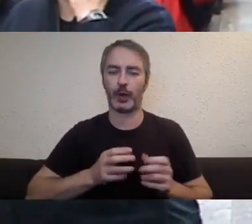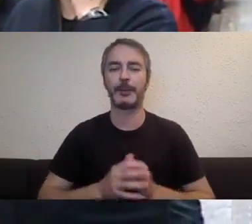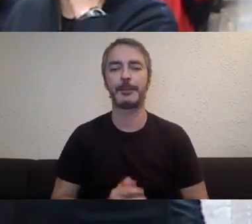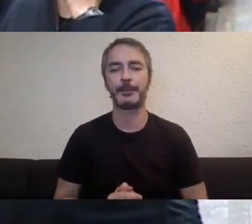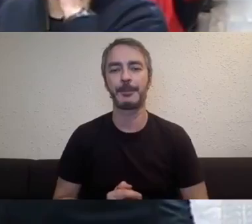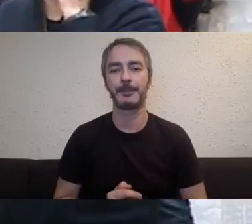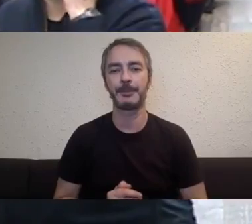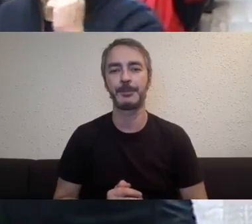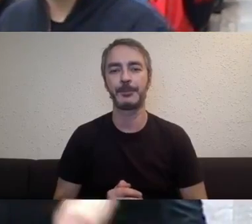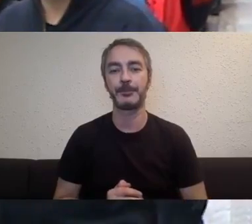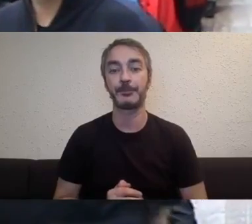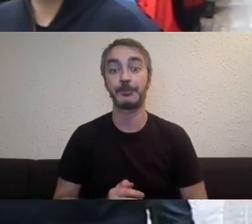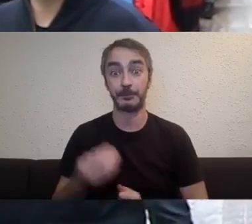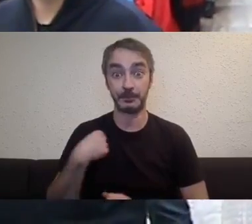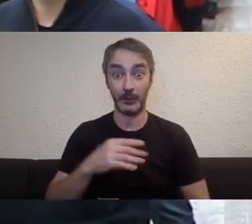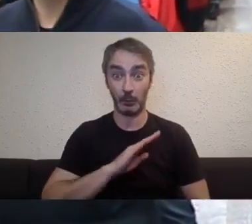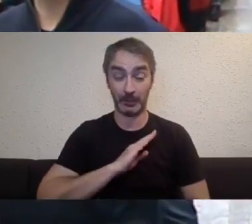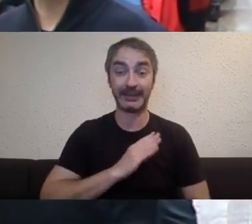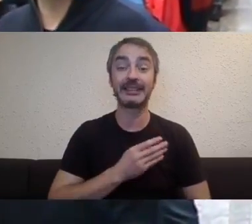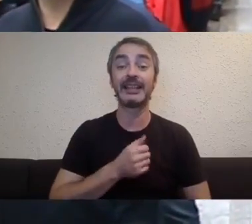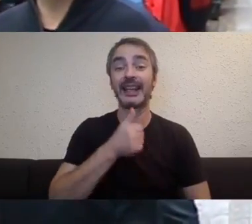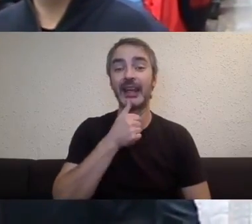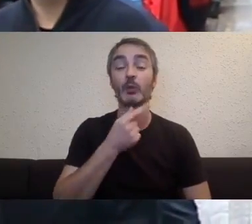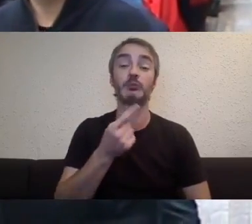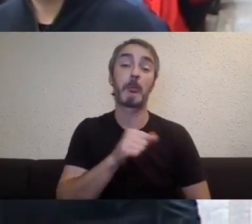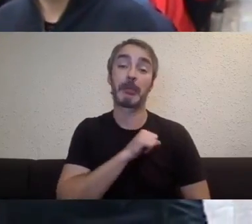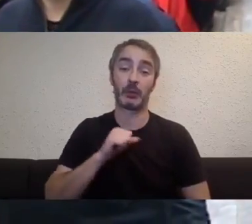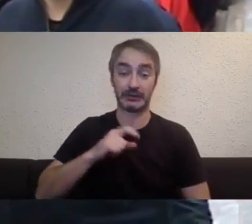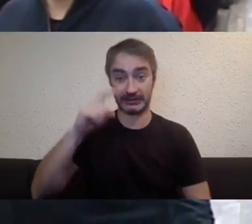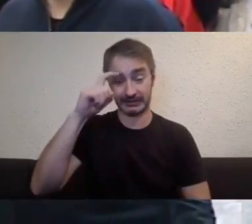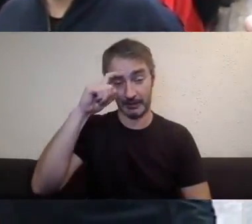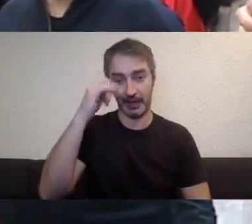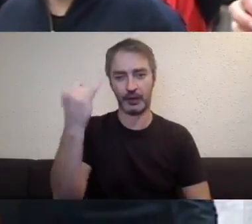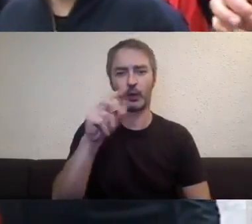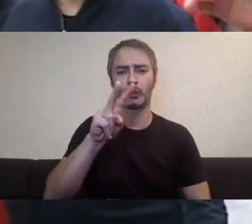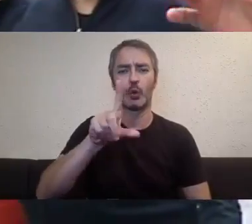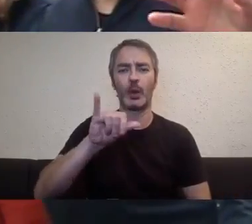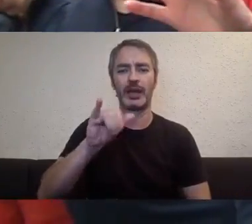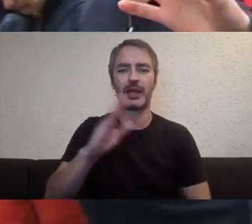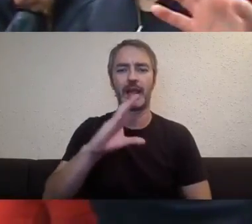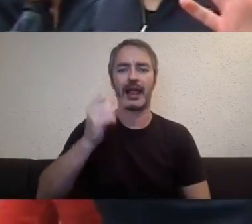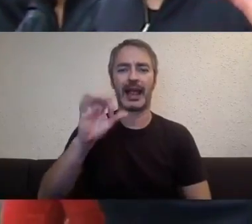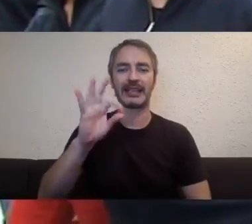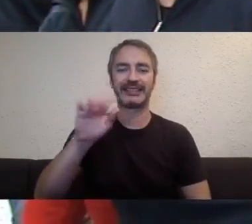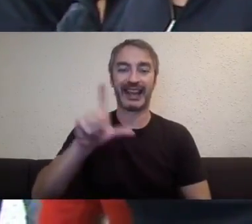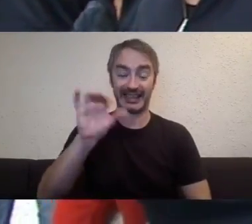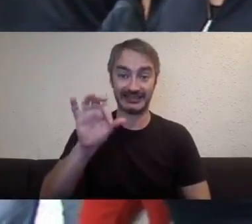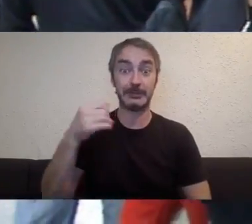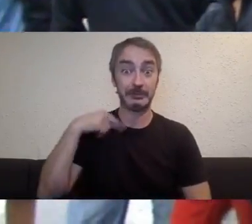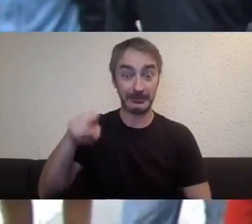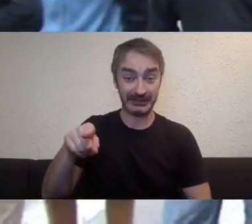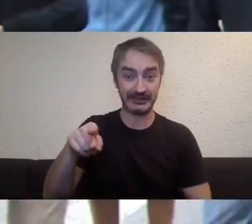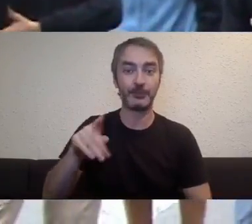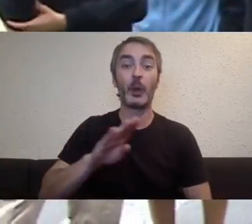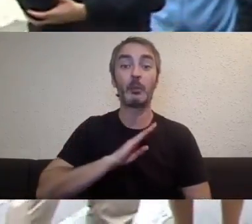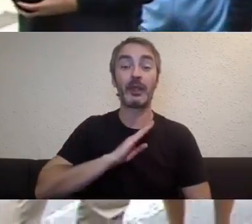La propietat en aquell moment era d'un particular, del Juli Castells, que de fet era propietari d'aquesta